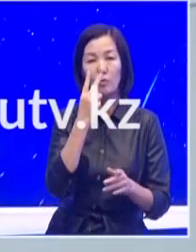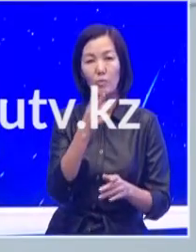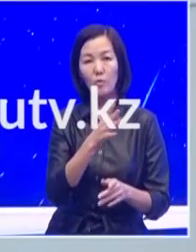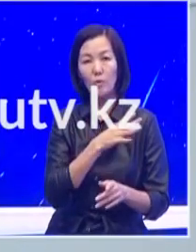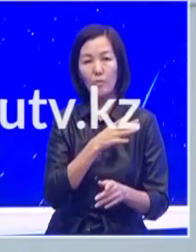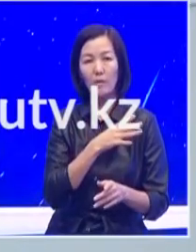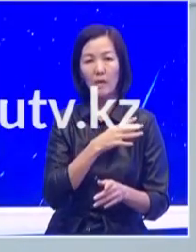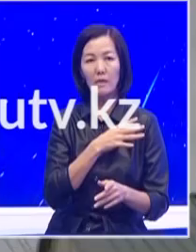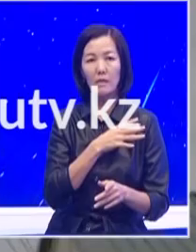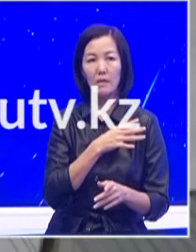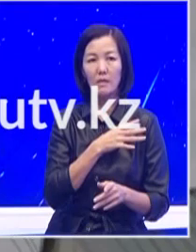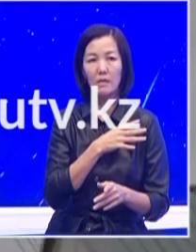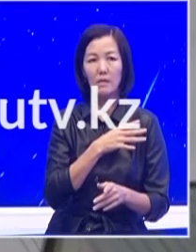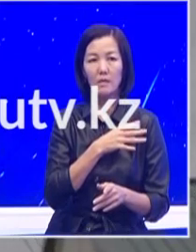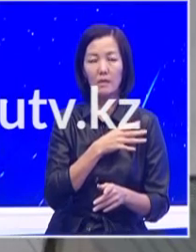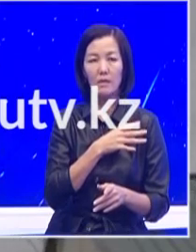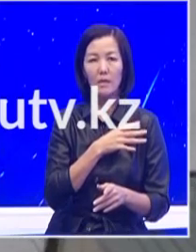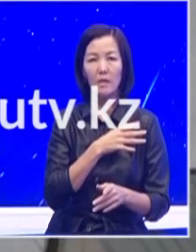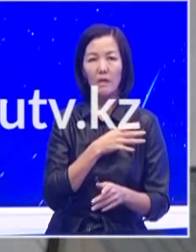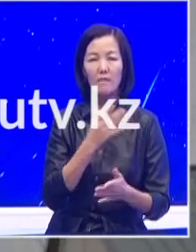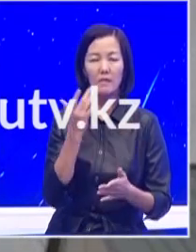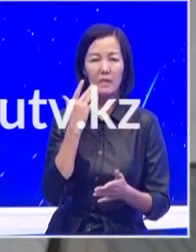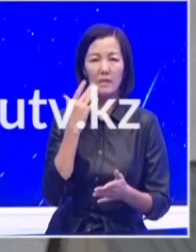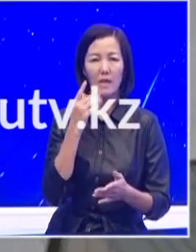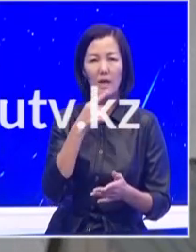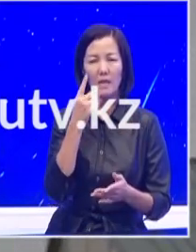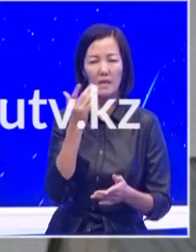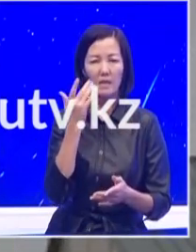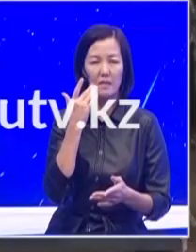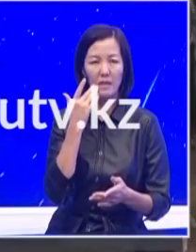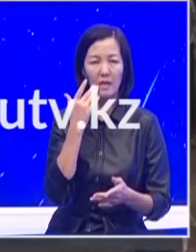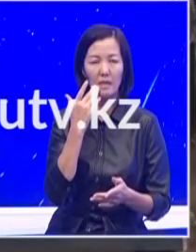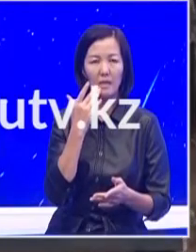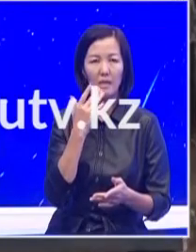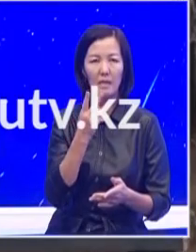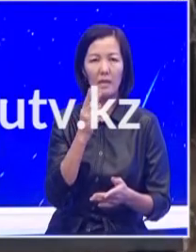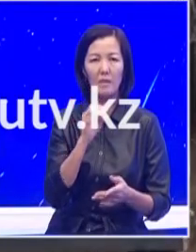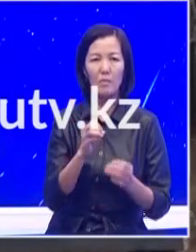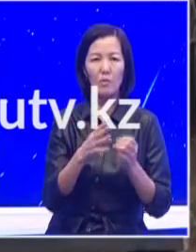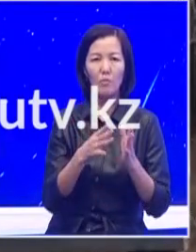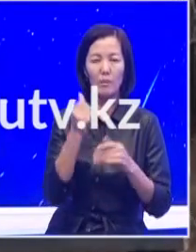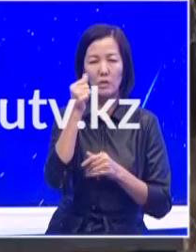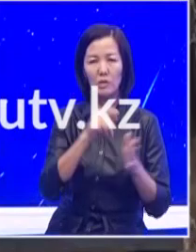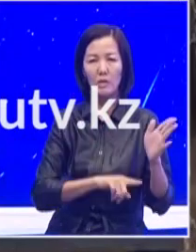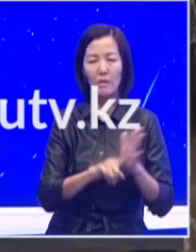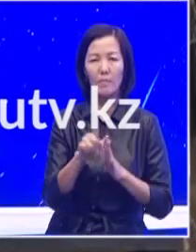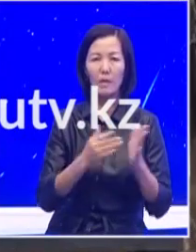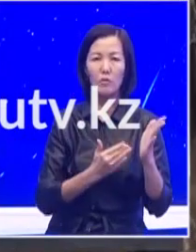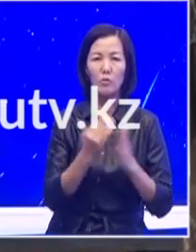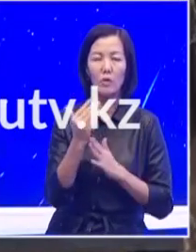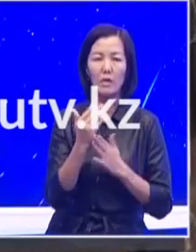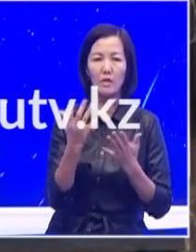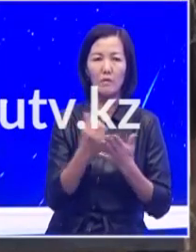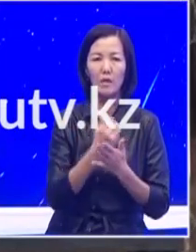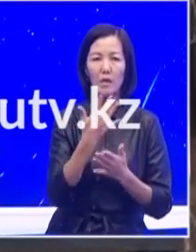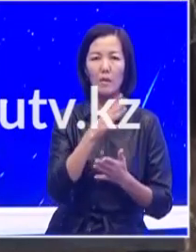позитивті сценарий оқудан жалығар емес. Олардың айтуынша, биыл елімізде дизель өндіру 2015 жылдан бері жоғары көрсеткішке жетіп